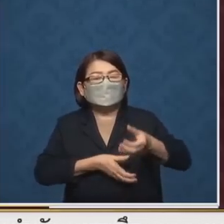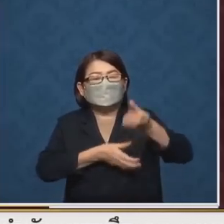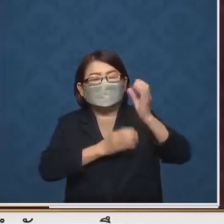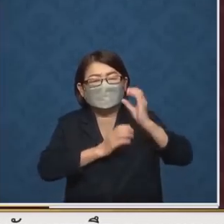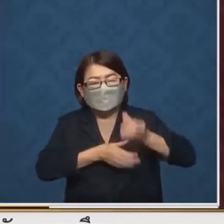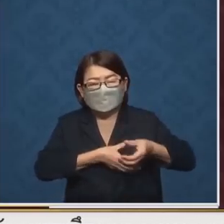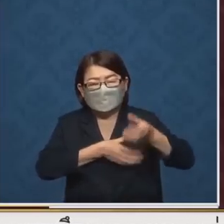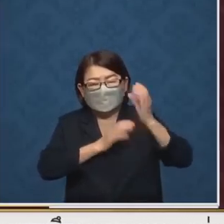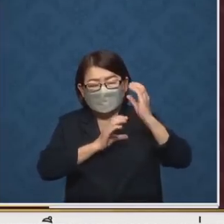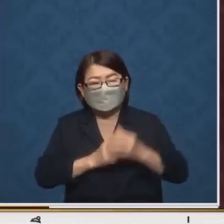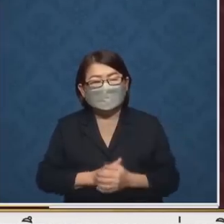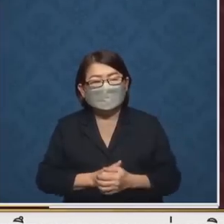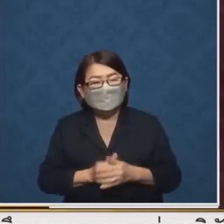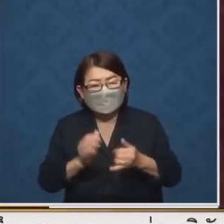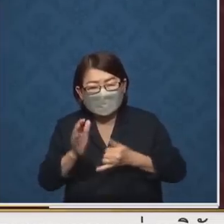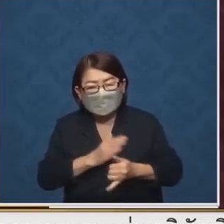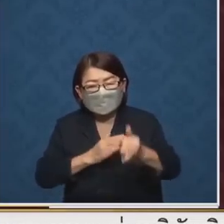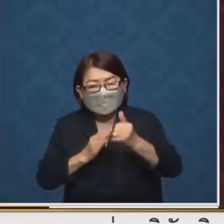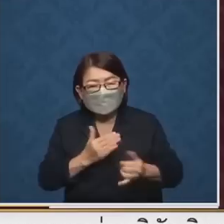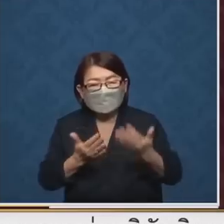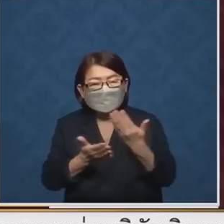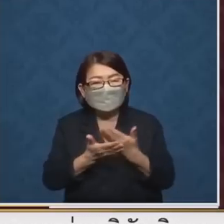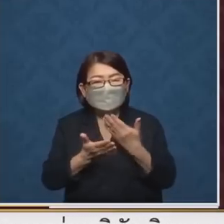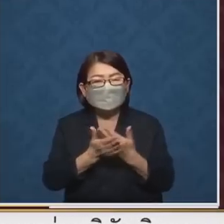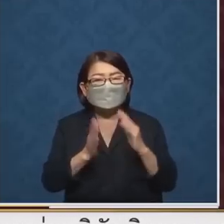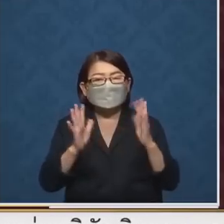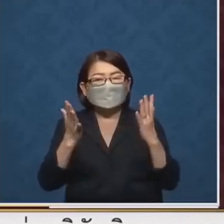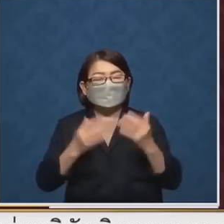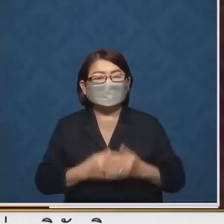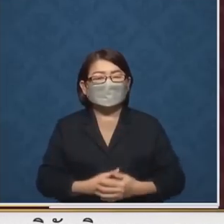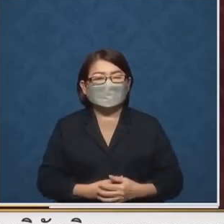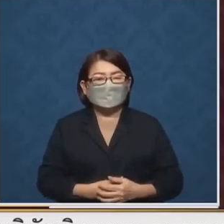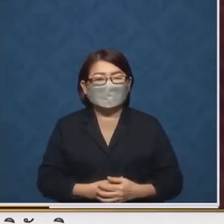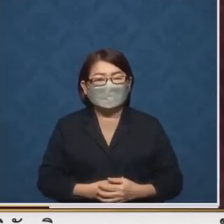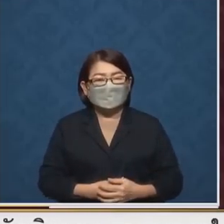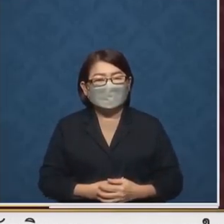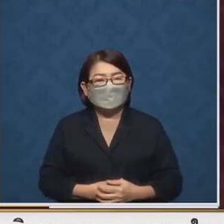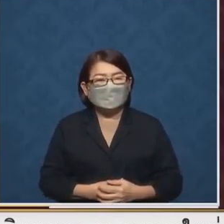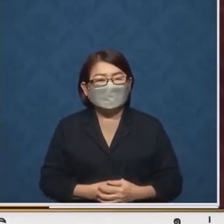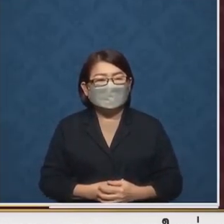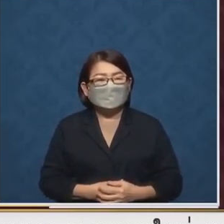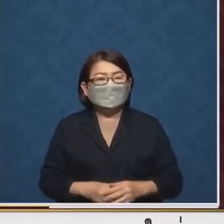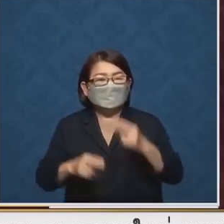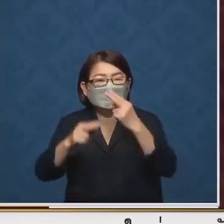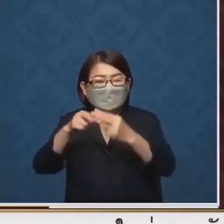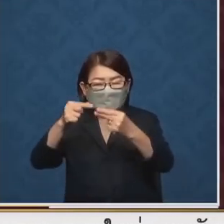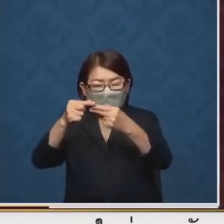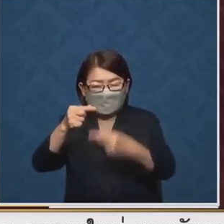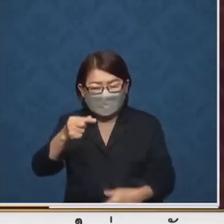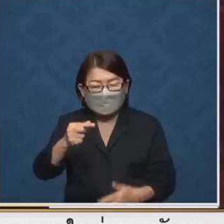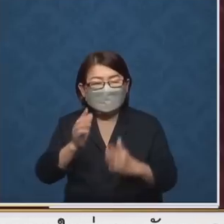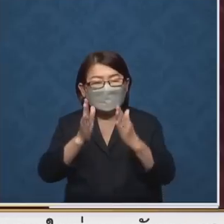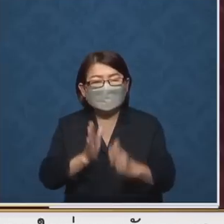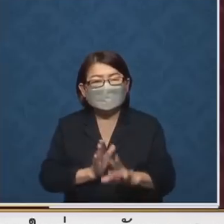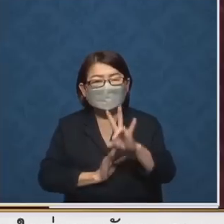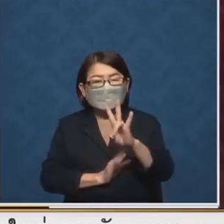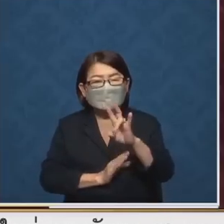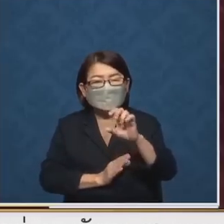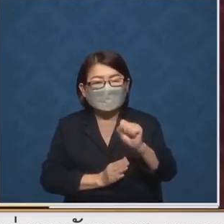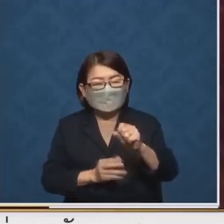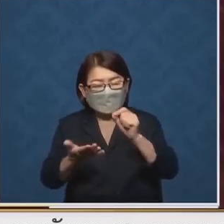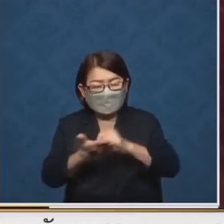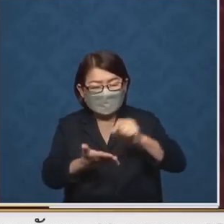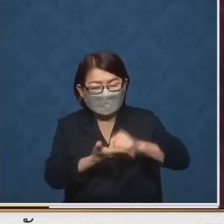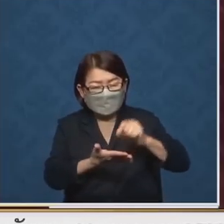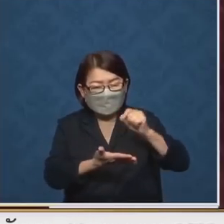ปากดตัวก็ไมได้เงินไปดแผนตอไปครับเจ็แสนลายชื่อมีคนไปร่วมกันลงชื่อฟอนค์นโ